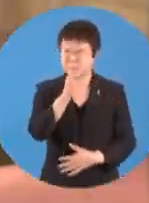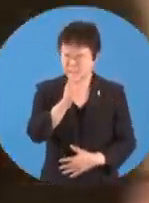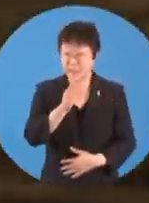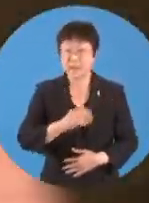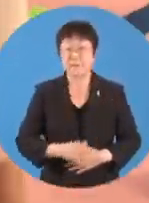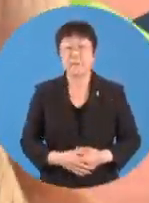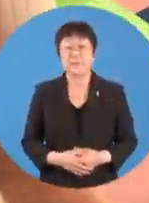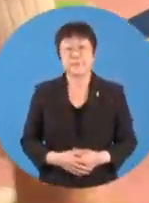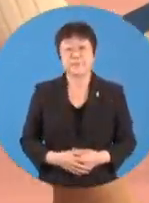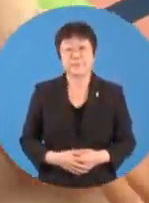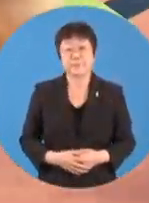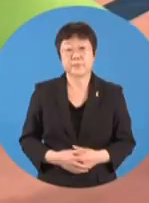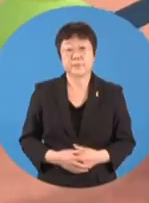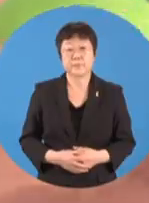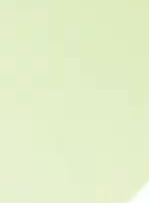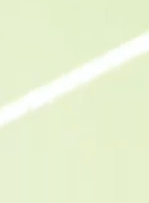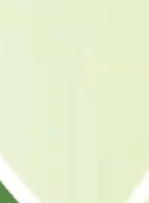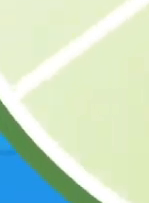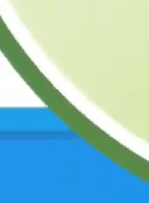ね。